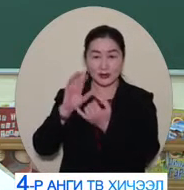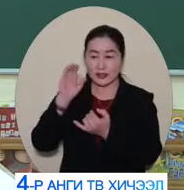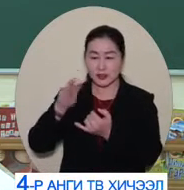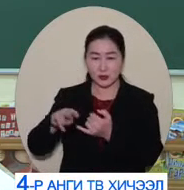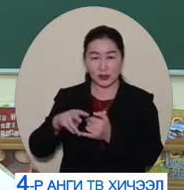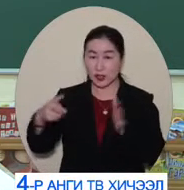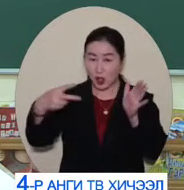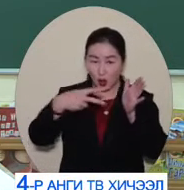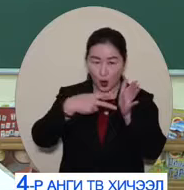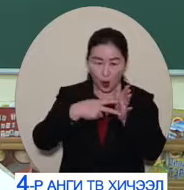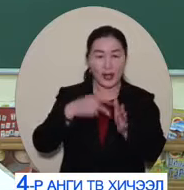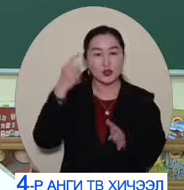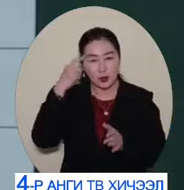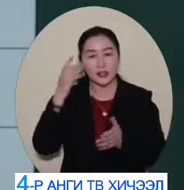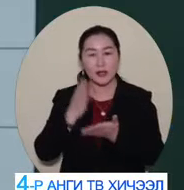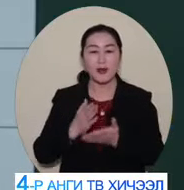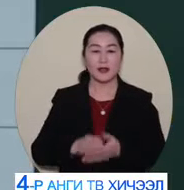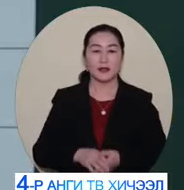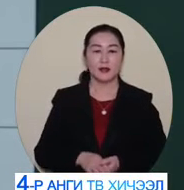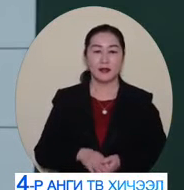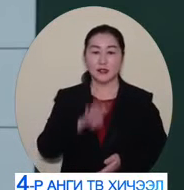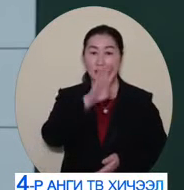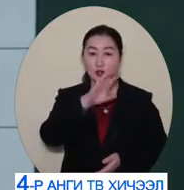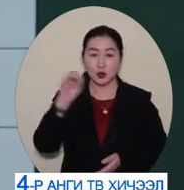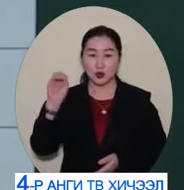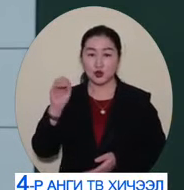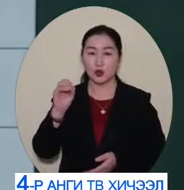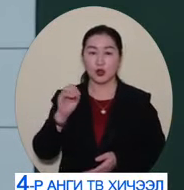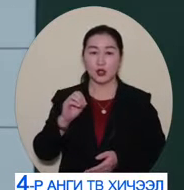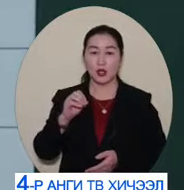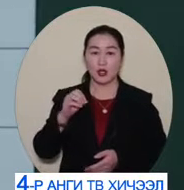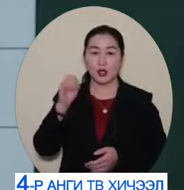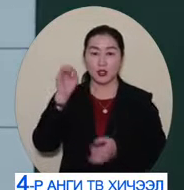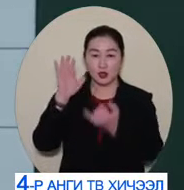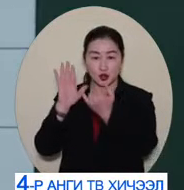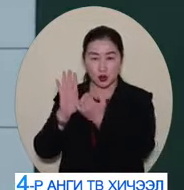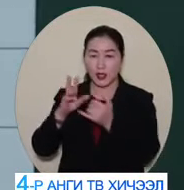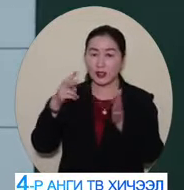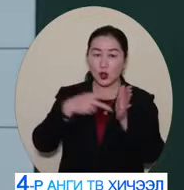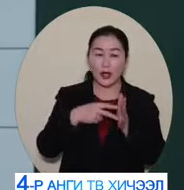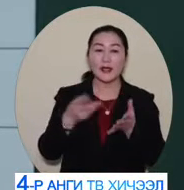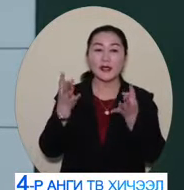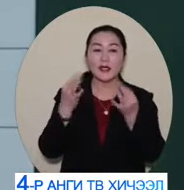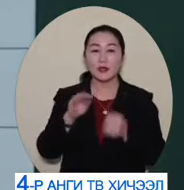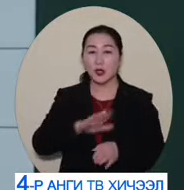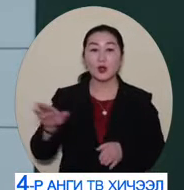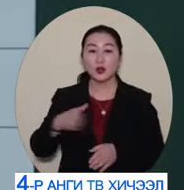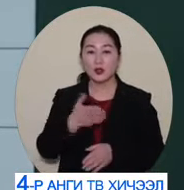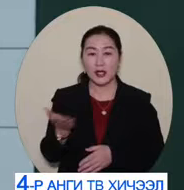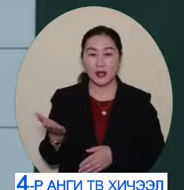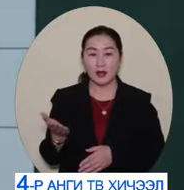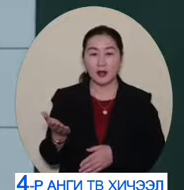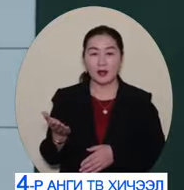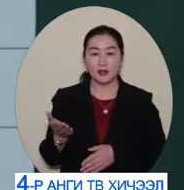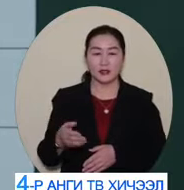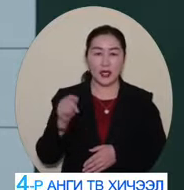хувааж тарих юм байна шүү дээ тийм ээ. Хувааж таар. За 400 см-ийг 6-аа хуваахлаар хэд вэ хүүхдүүд ээ? За энэ бол үлдэгдэлтэй тоо гарч байгаа